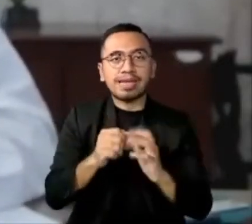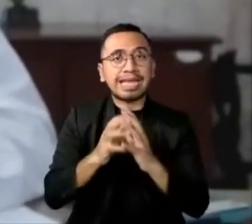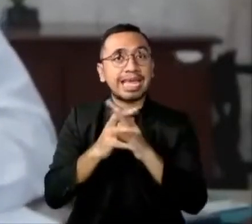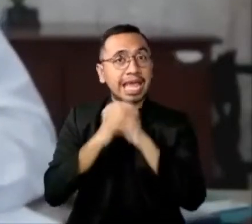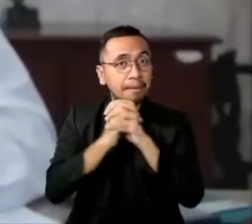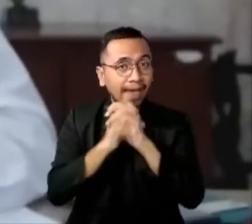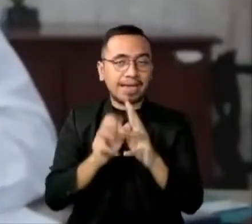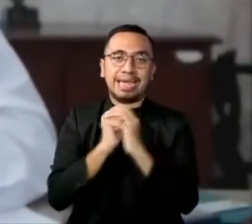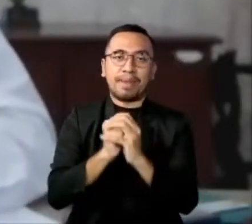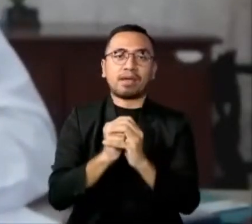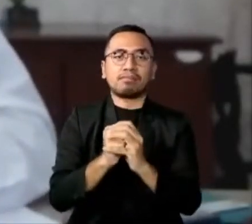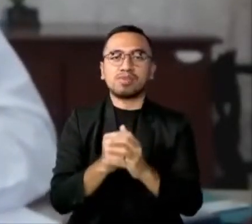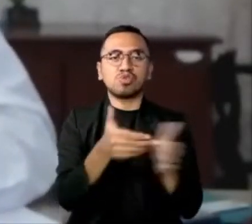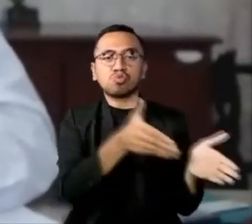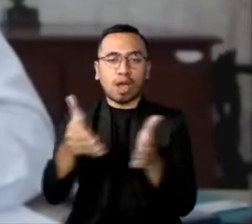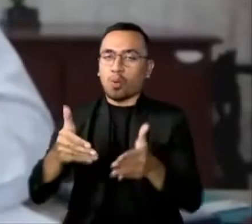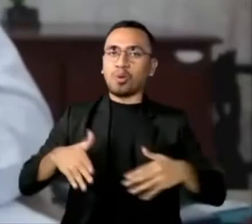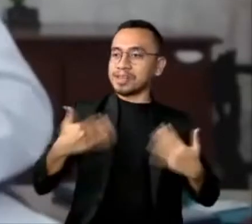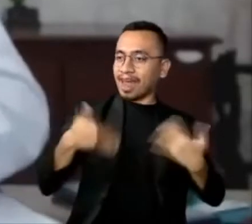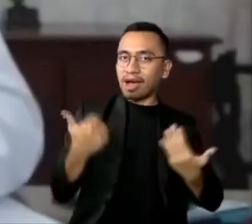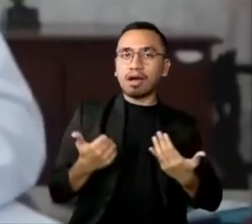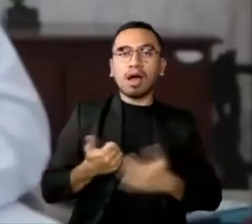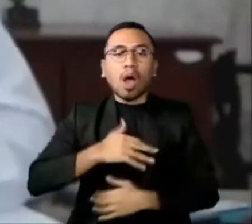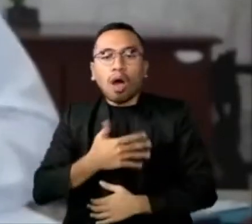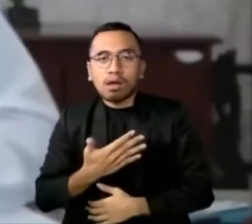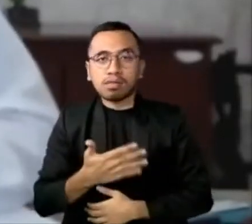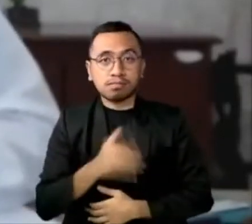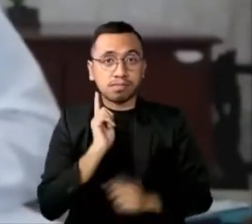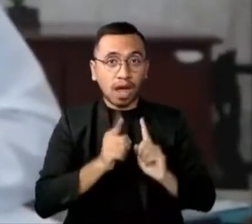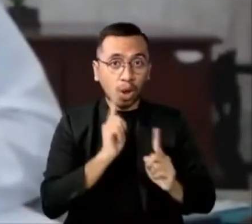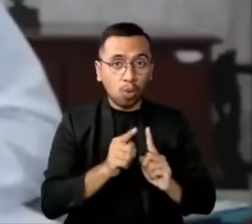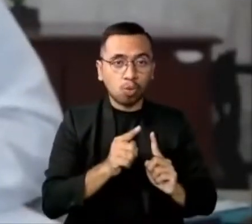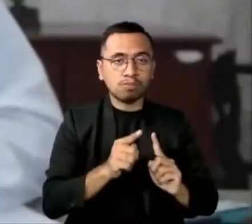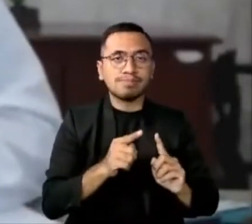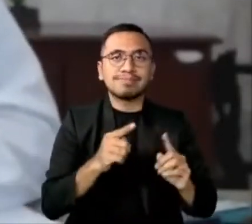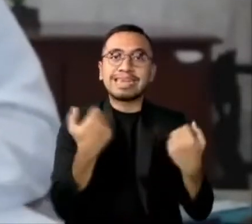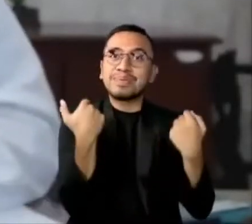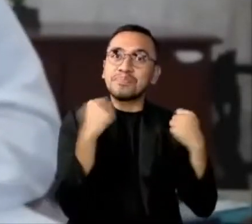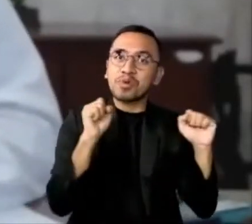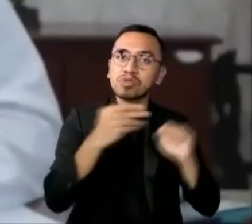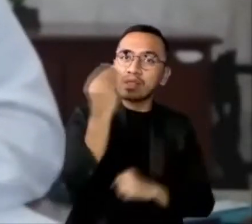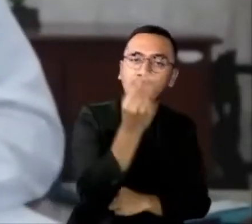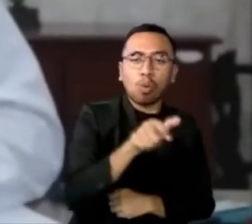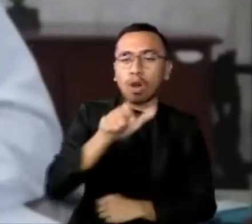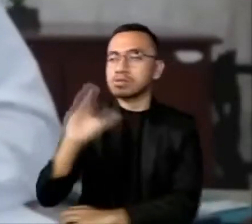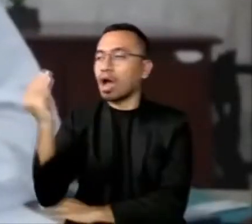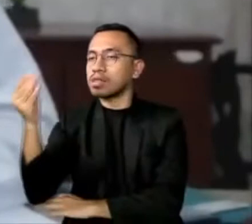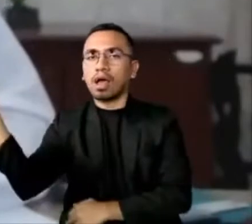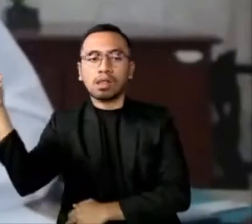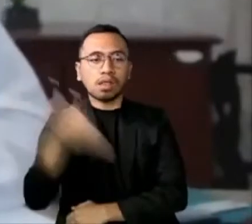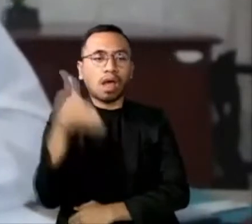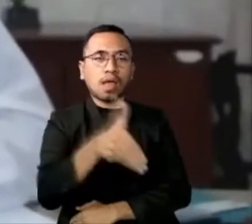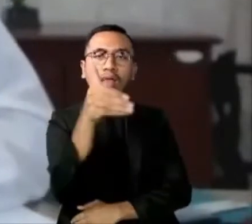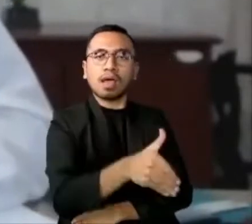di daerah. Karena kalau liburan, ini banyak orang Jakarta yang datang ke kampung. Pulang kampung ya. Kampung, orang dari